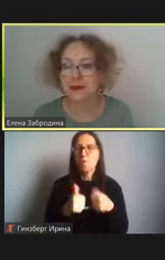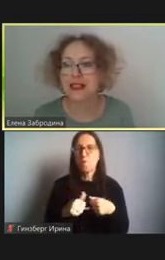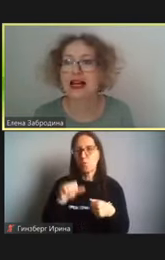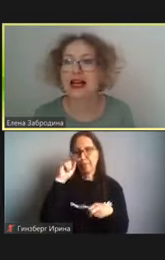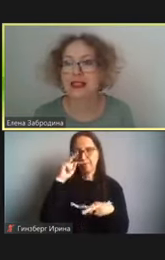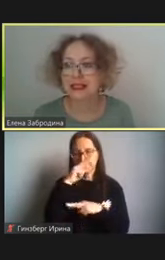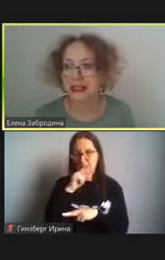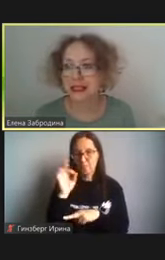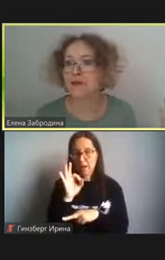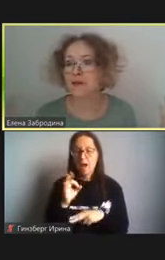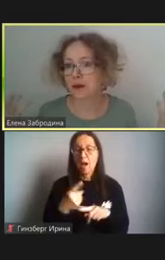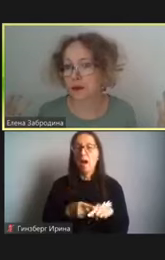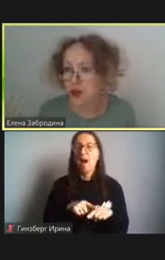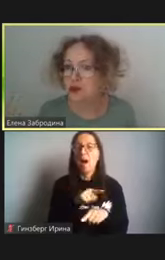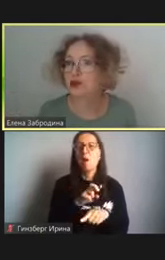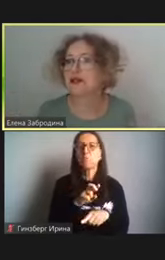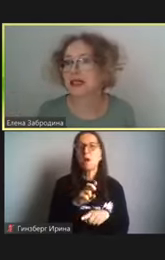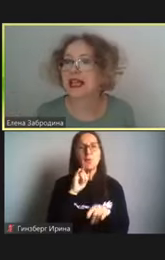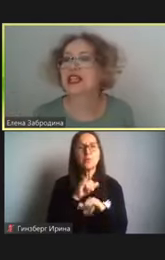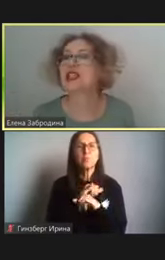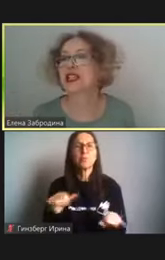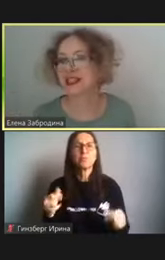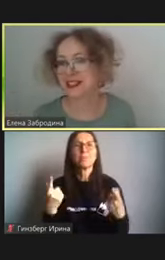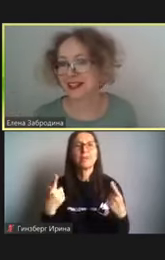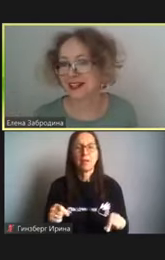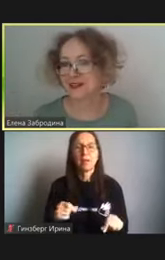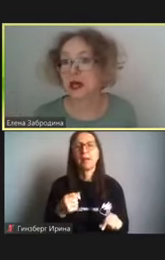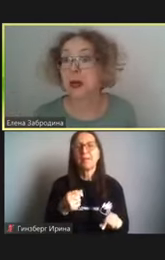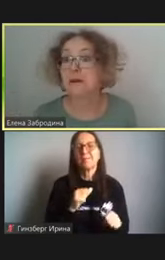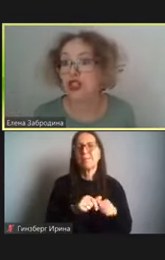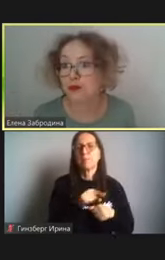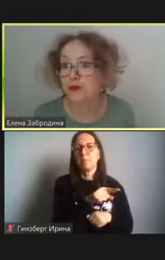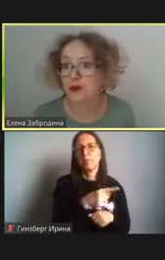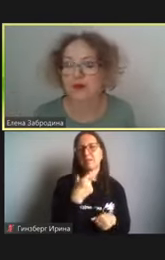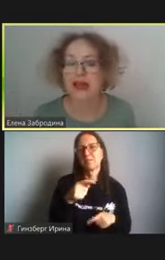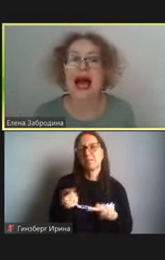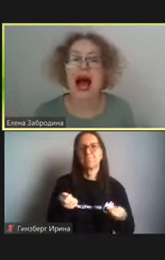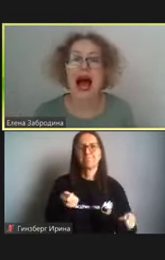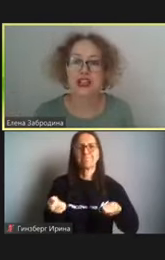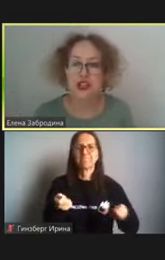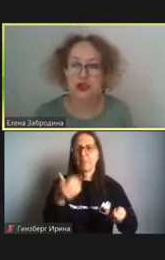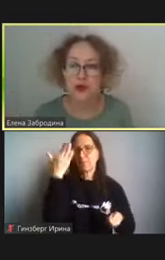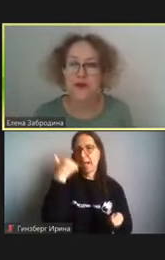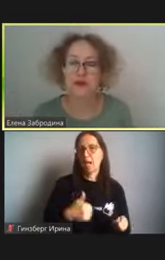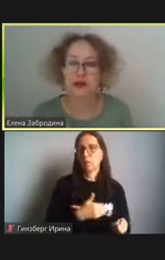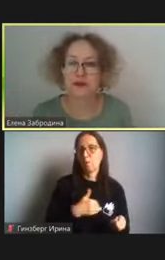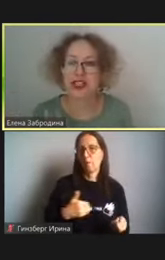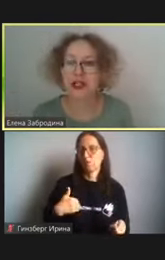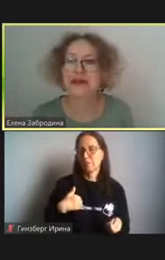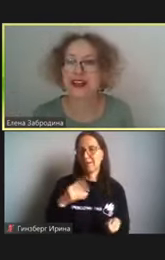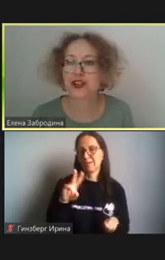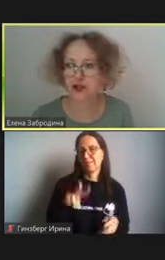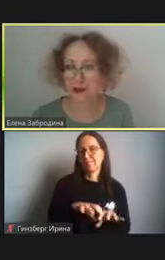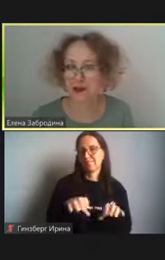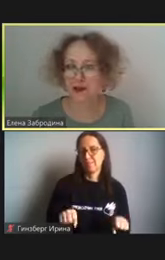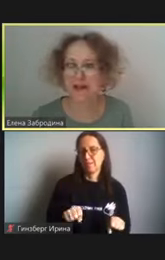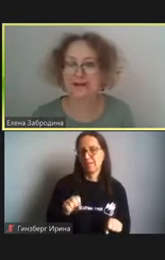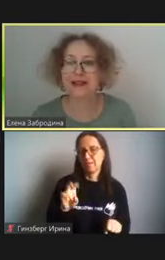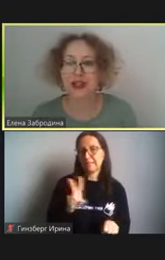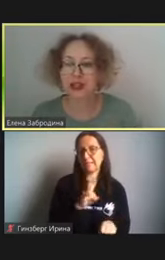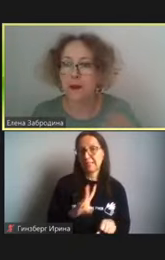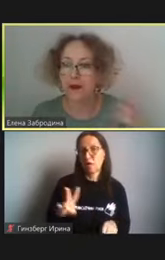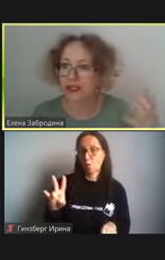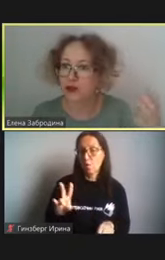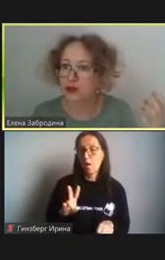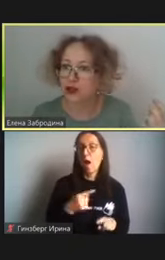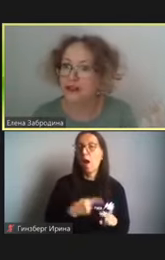на землях, где присутствует католическая церковь. Почему? А что, вот, чем хорошо барокко?